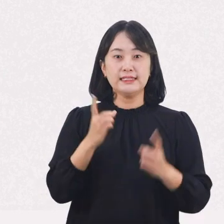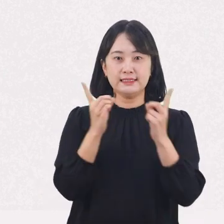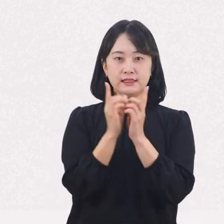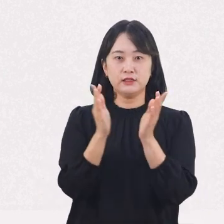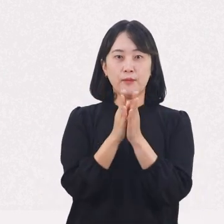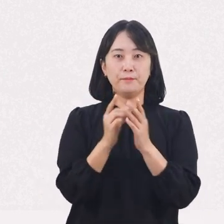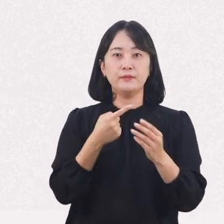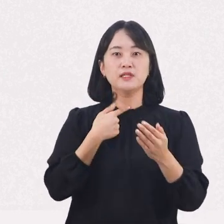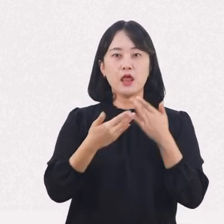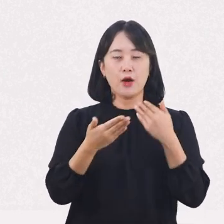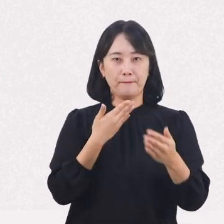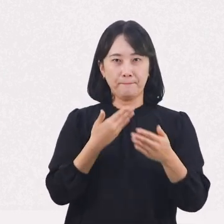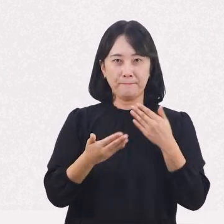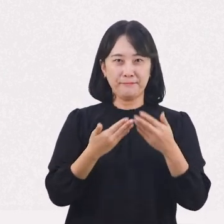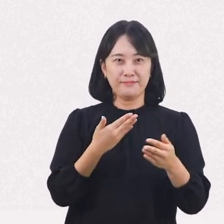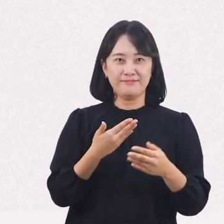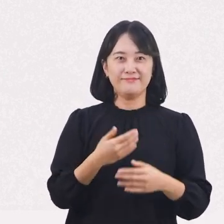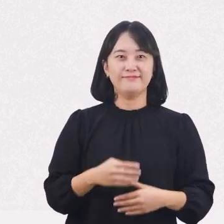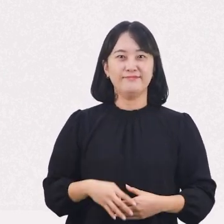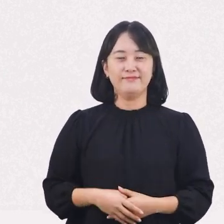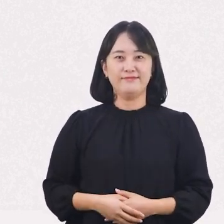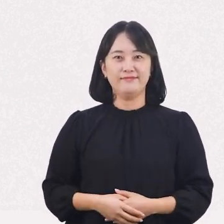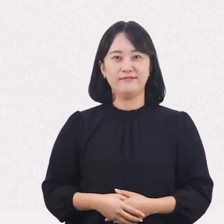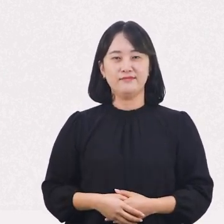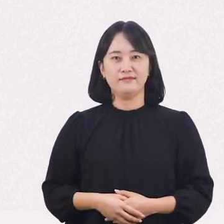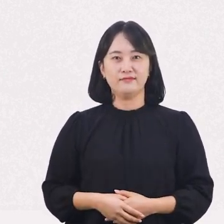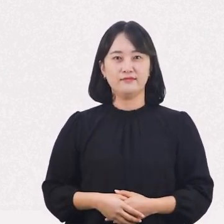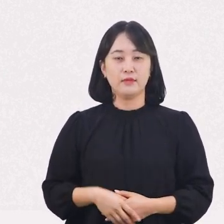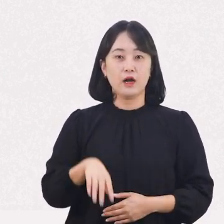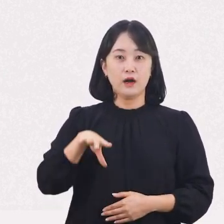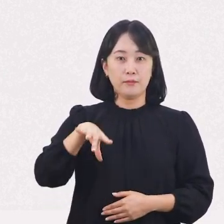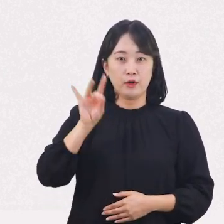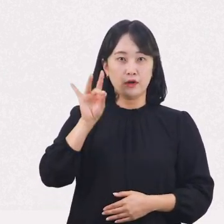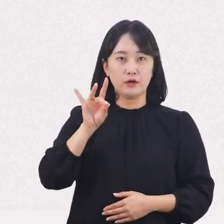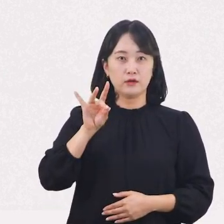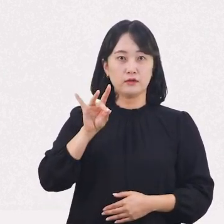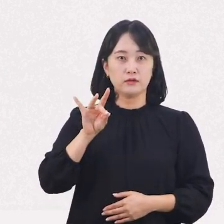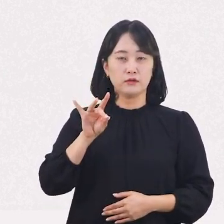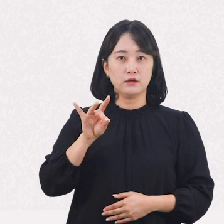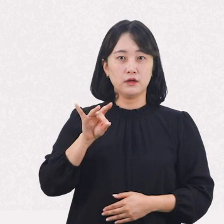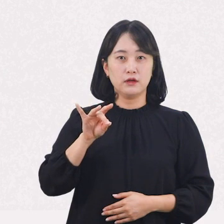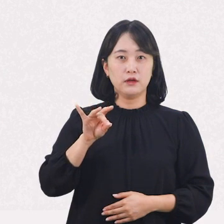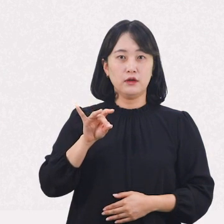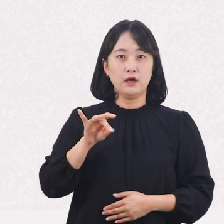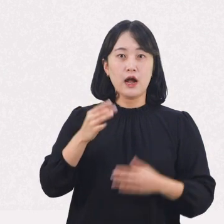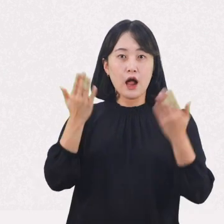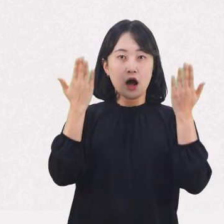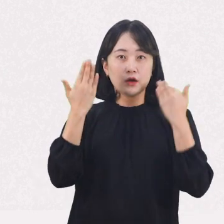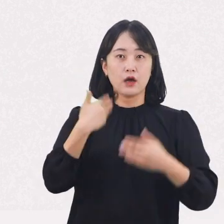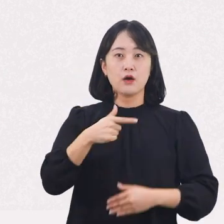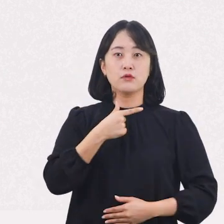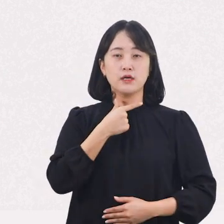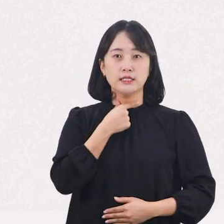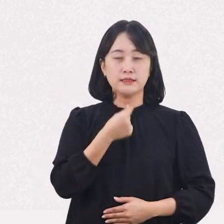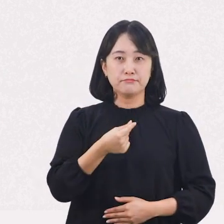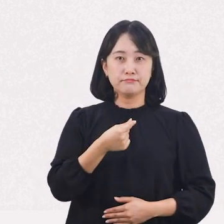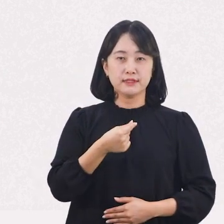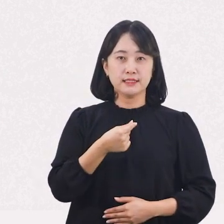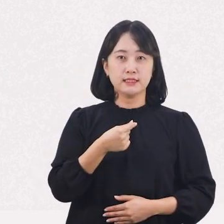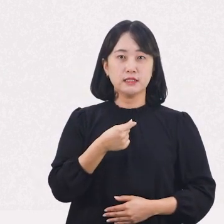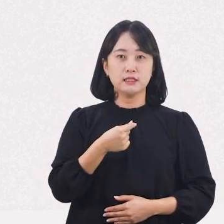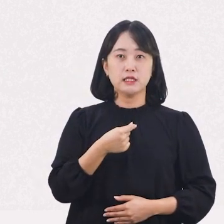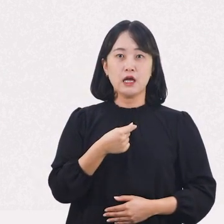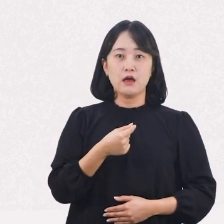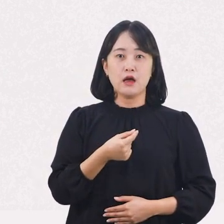보는 활동으로 구성되어 있습니다. 먼저 도입에서는 학교에 가고 싶은 아이들 영상을